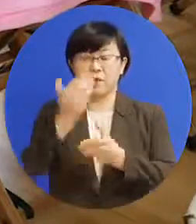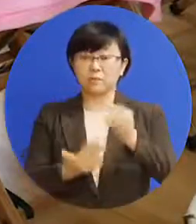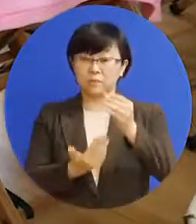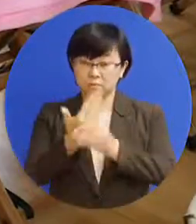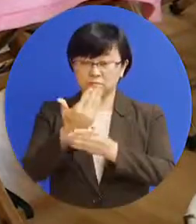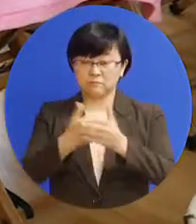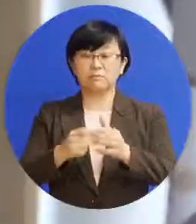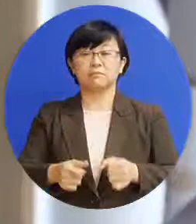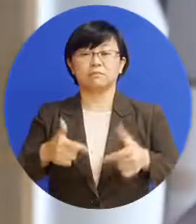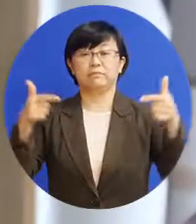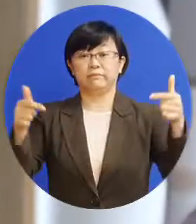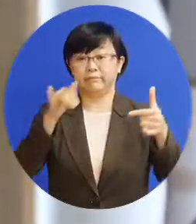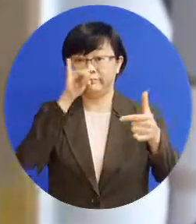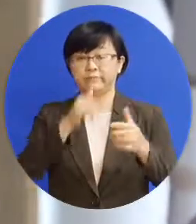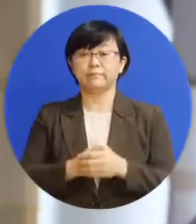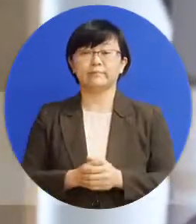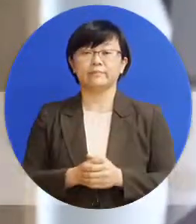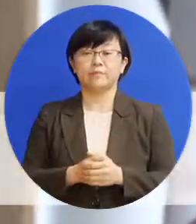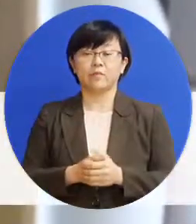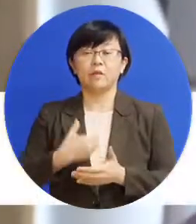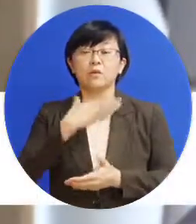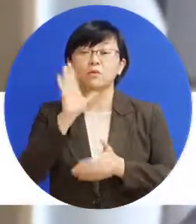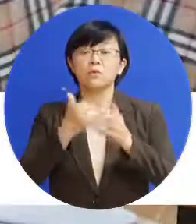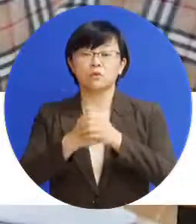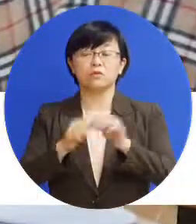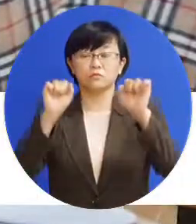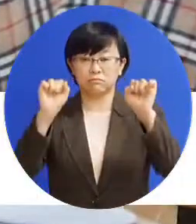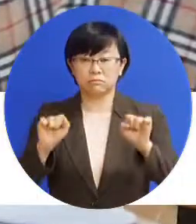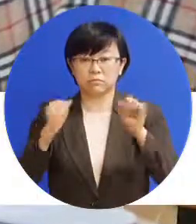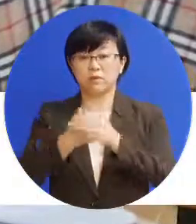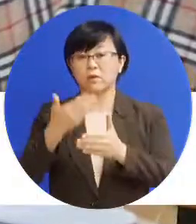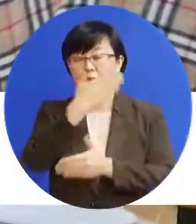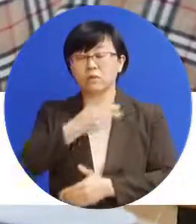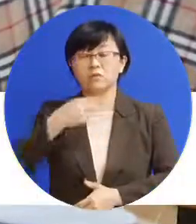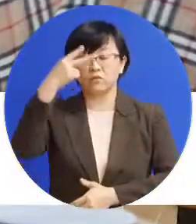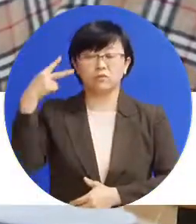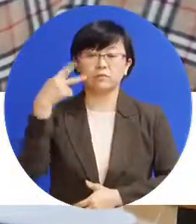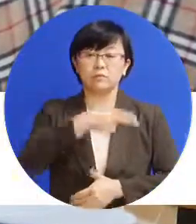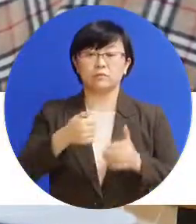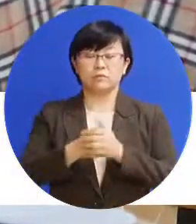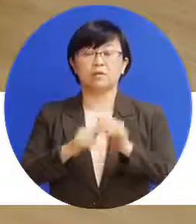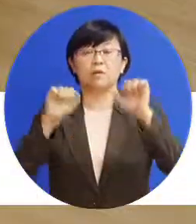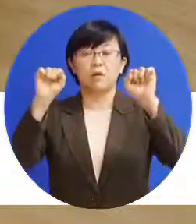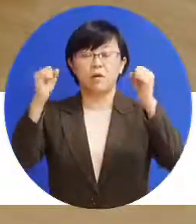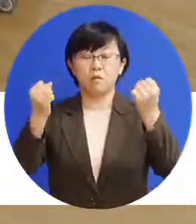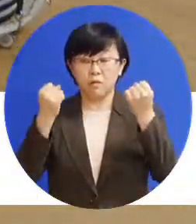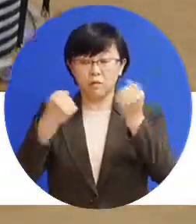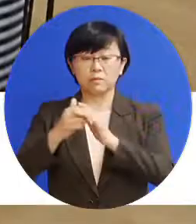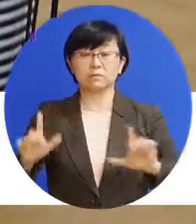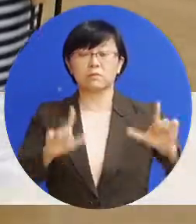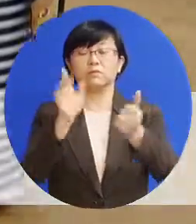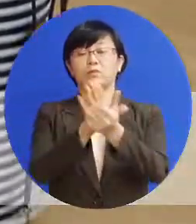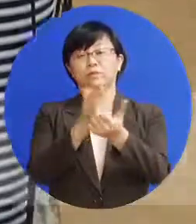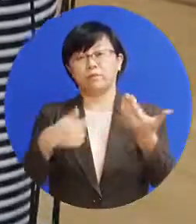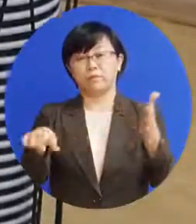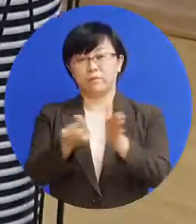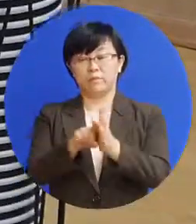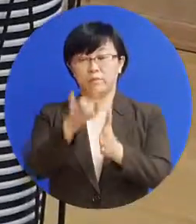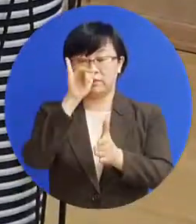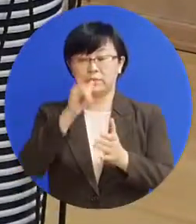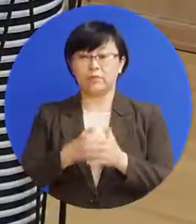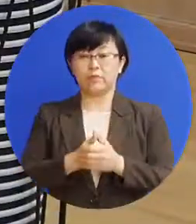만성질환의 발병률도 함께 높아짐에 따라 노인들의 운동, 영양, 금주 등의 건강생활을 돕기 위해 마련됐습니다.